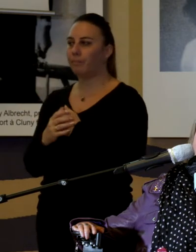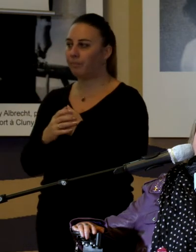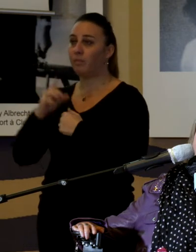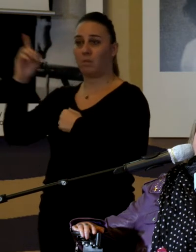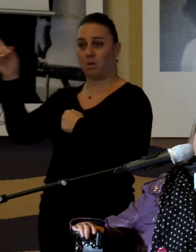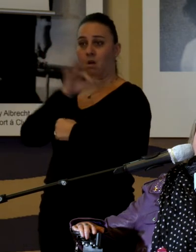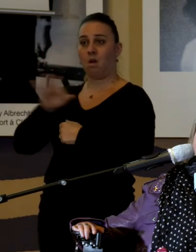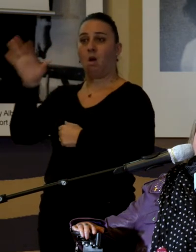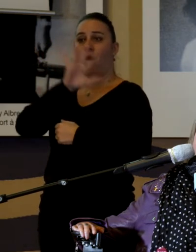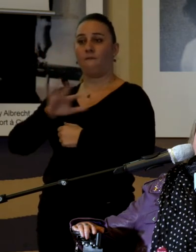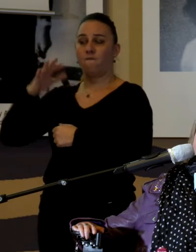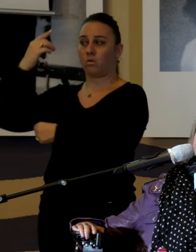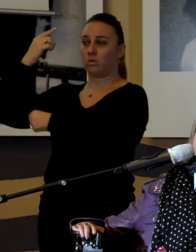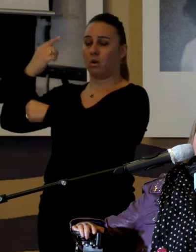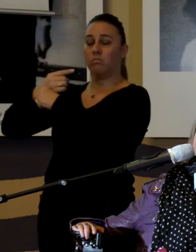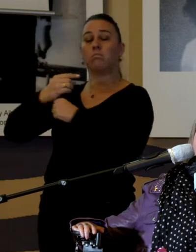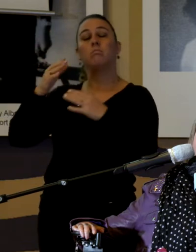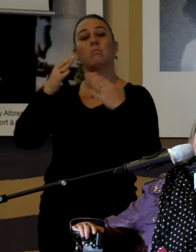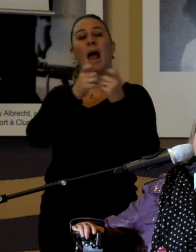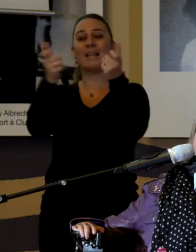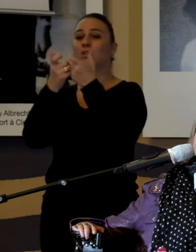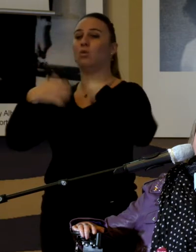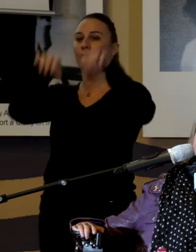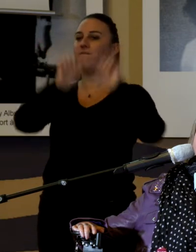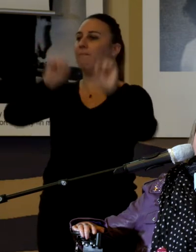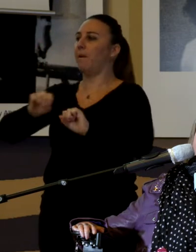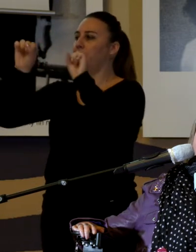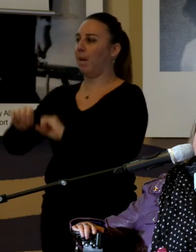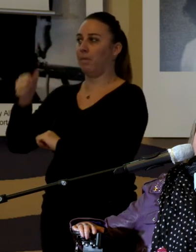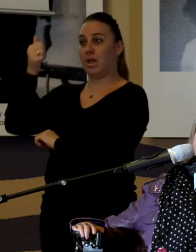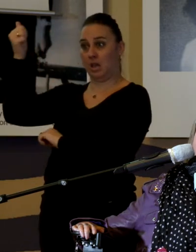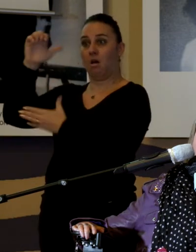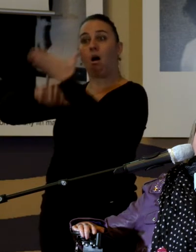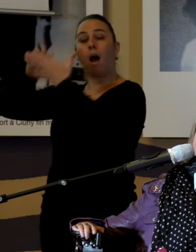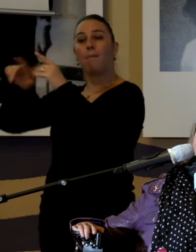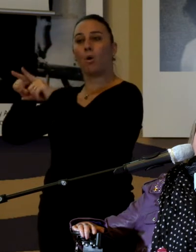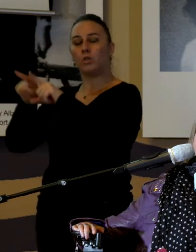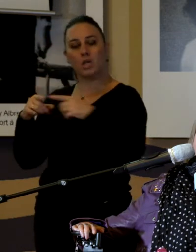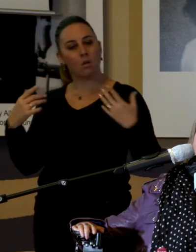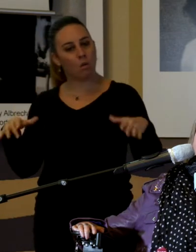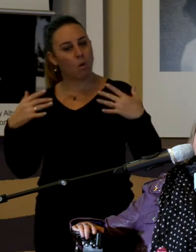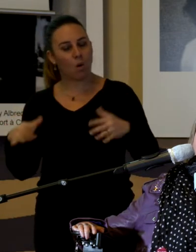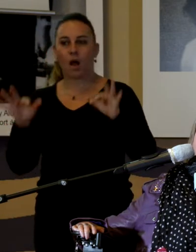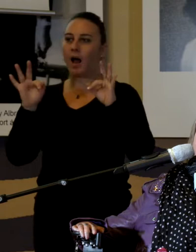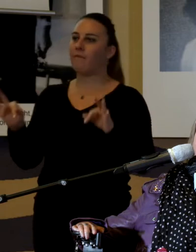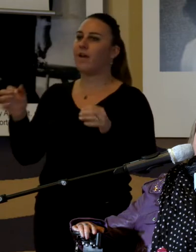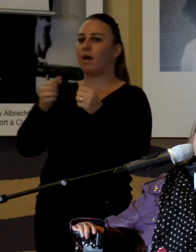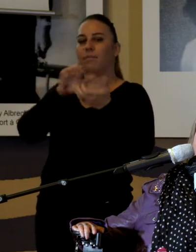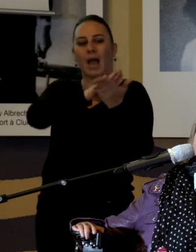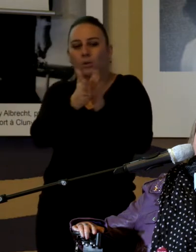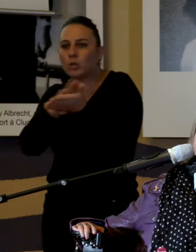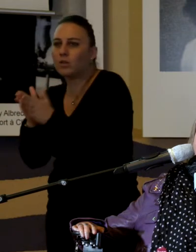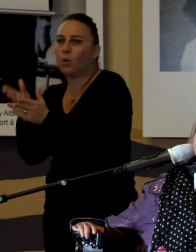France de fermer les institutions et qui a remis en cause le rôle de représentativité des